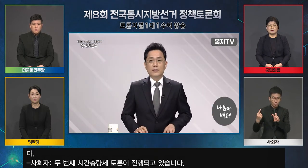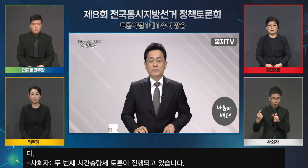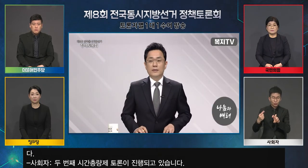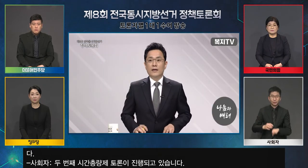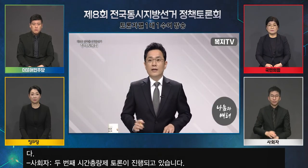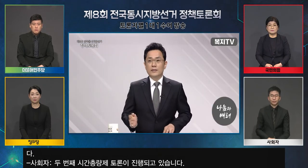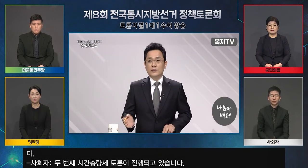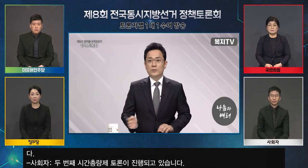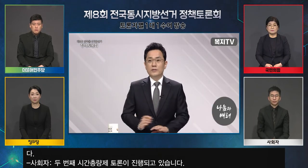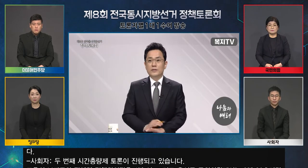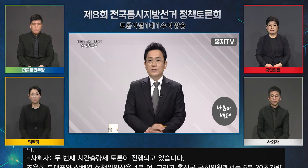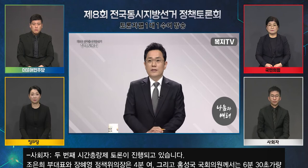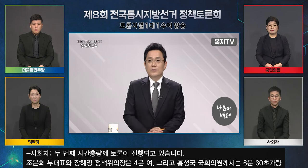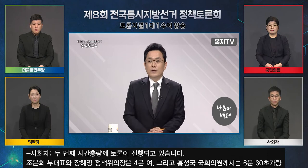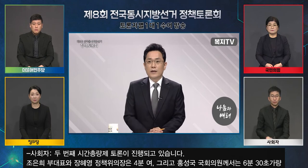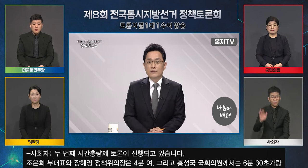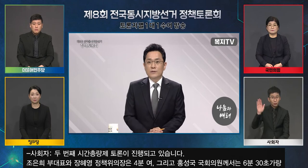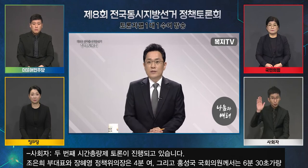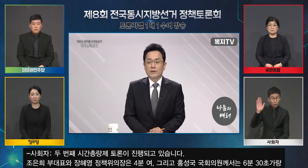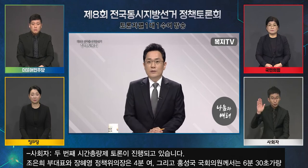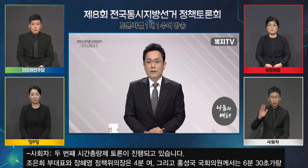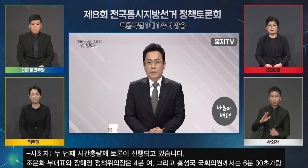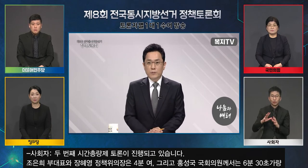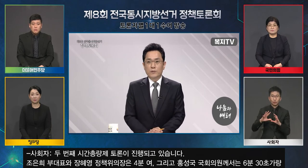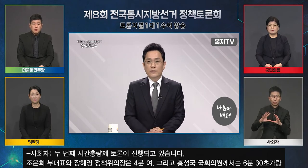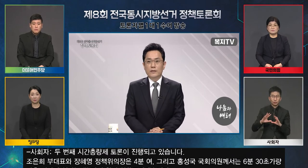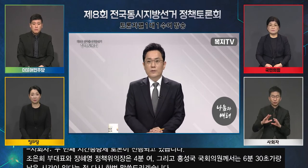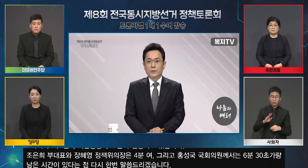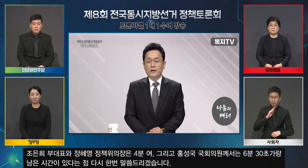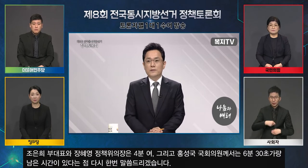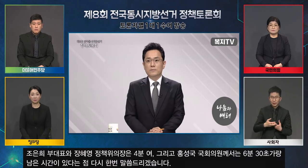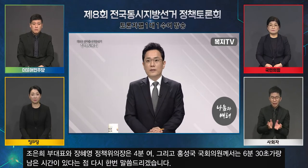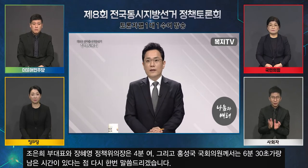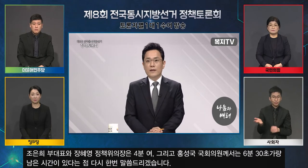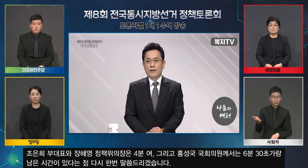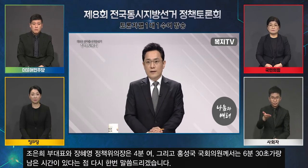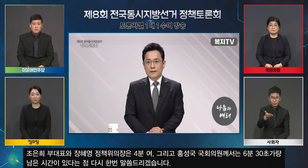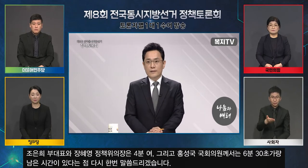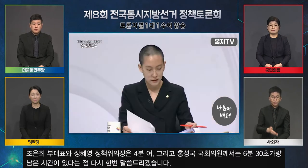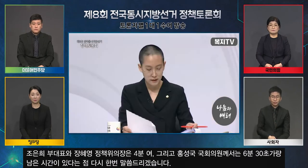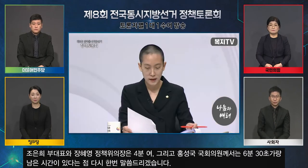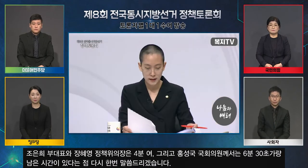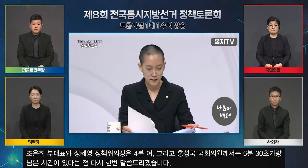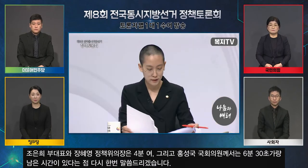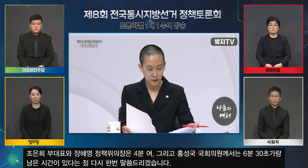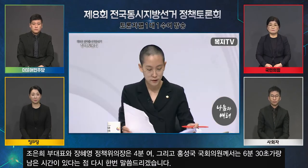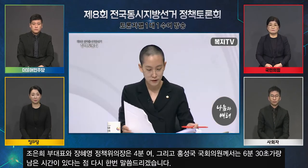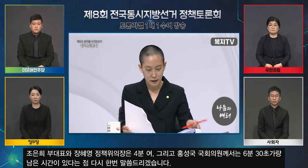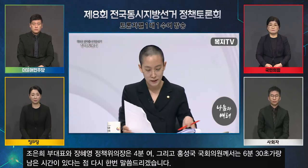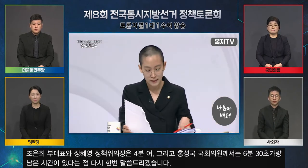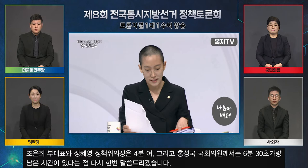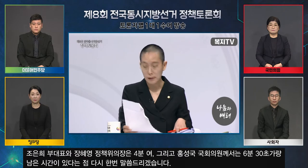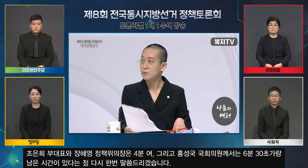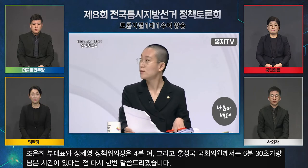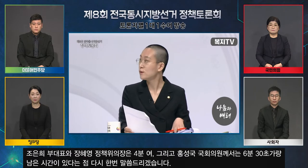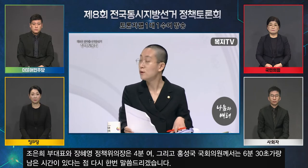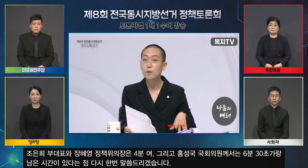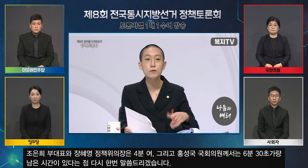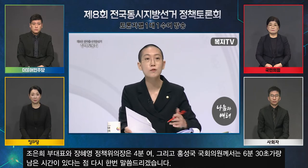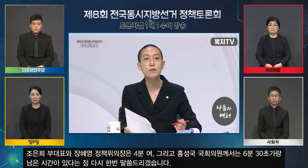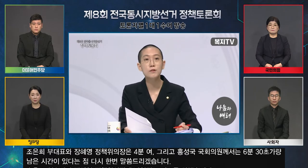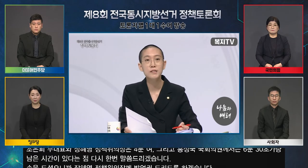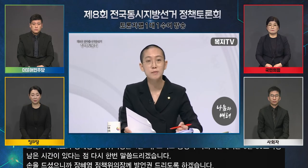한번 말씀드리겠습니다. 손을 드셨으니까 장혜영 정치기의 의장께 발언권 드리도록 하겠습니다. 네 일단